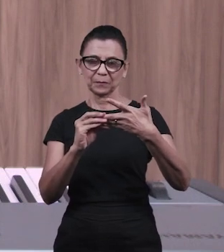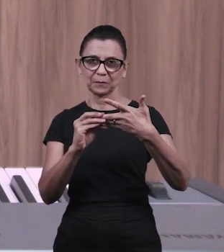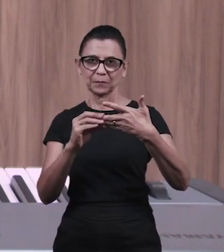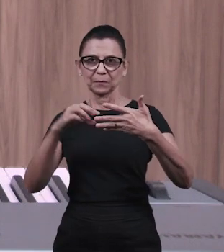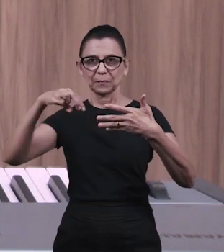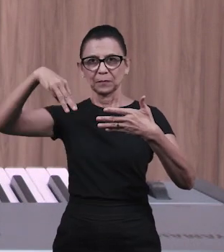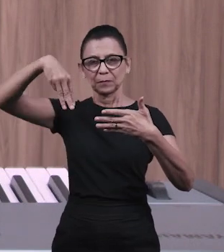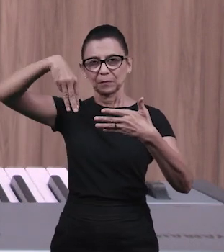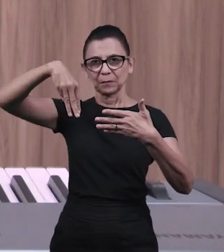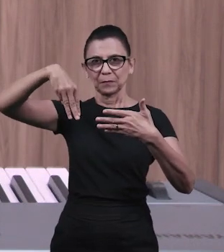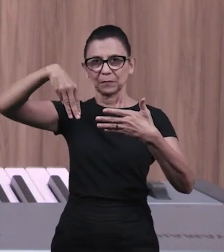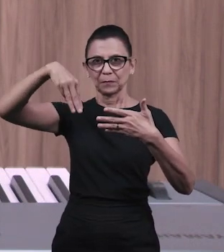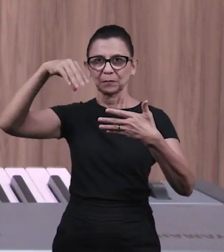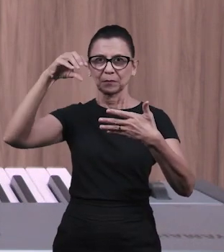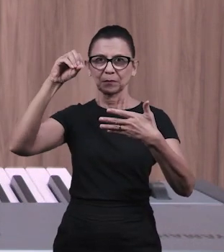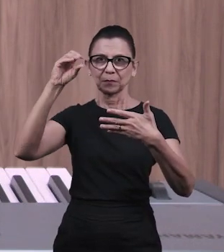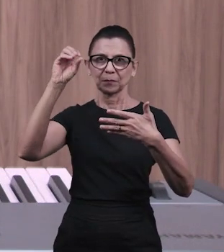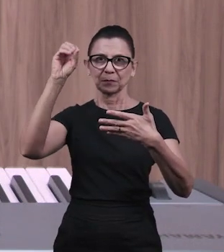ми-мажор,